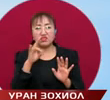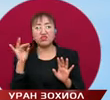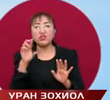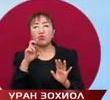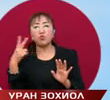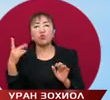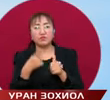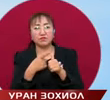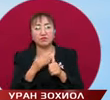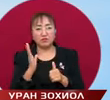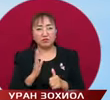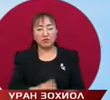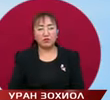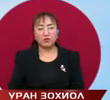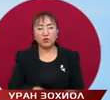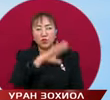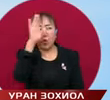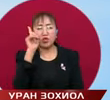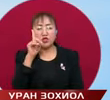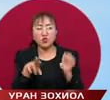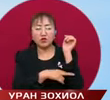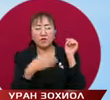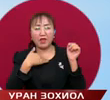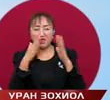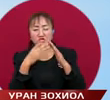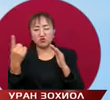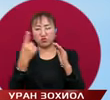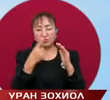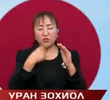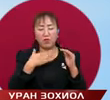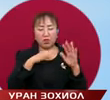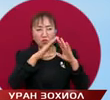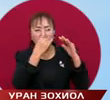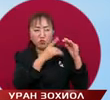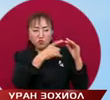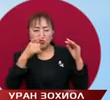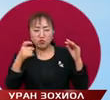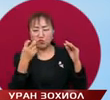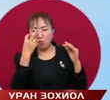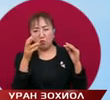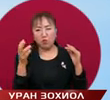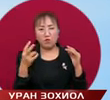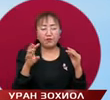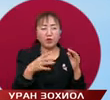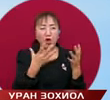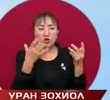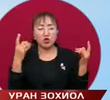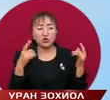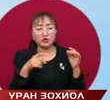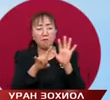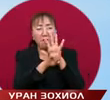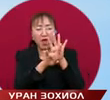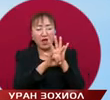Тэд зуны нэг өдөр манад ирцгээлээ. Манай хотныхан бөөн хөл болж, адууга хурааж, хоньо